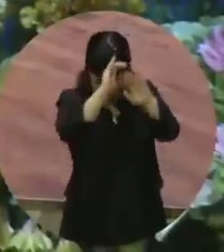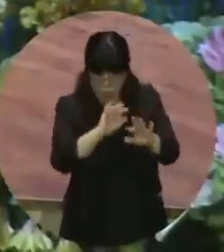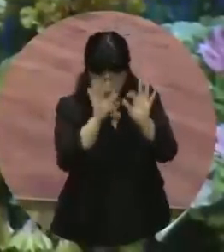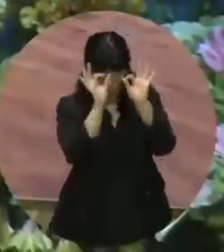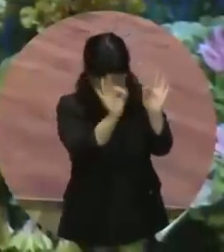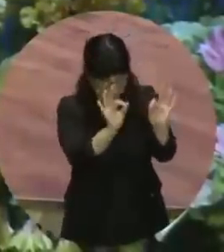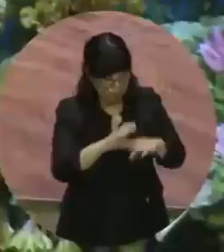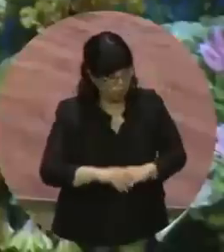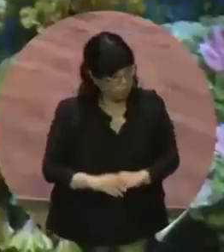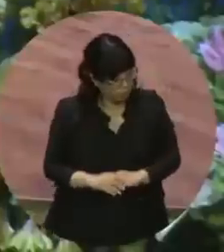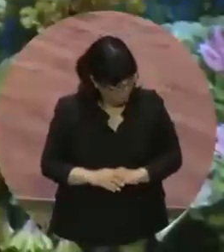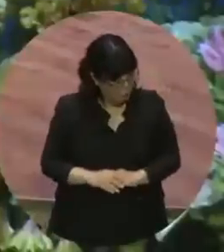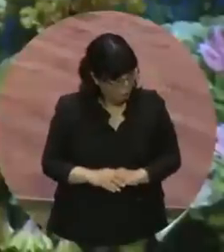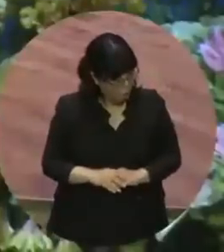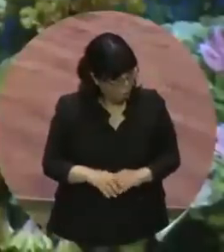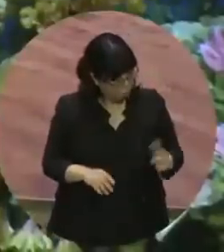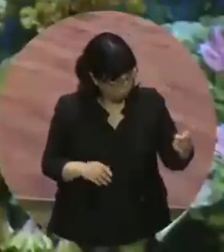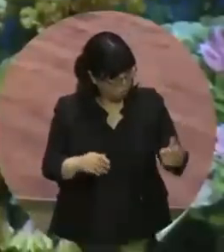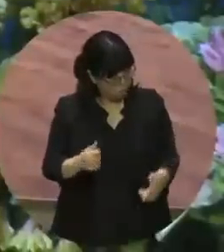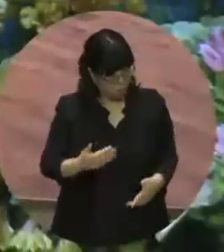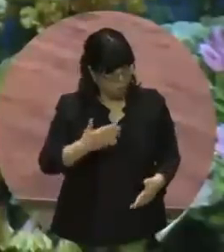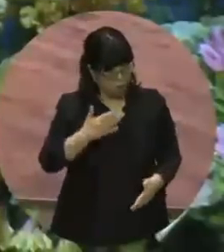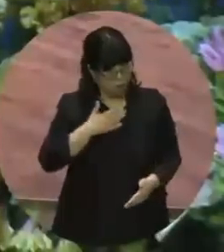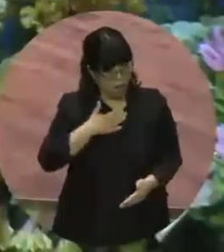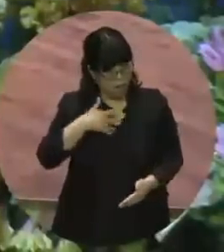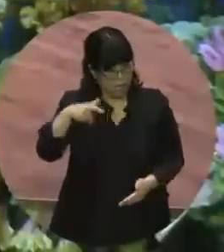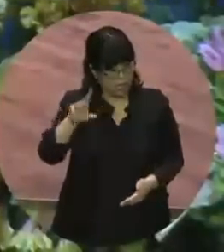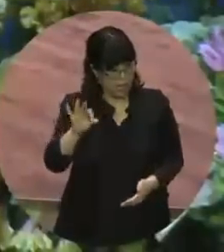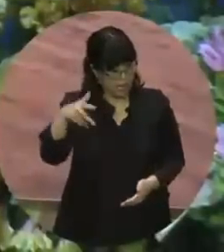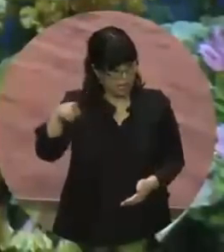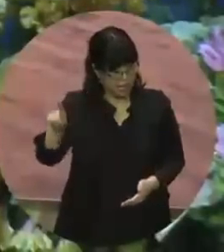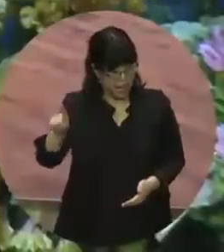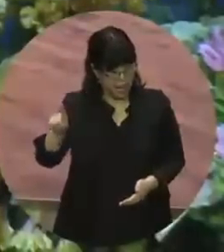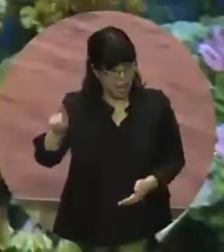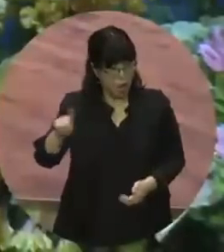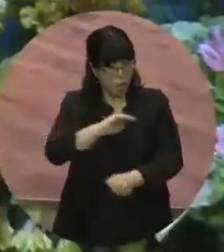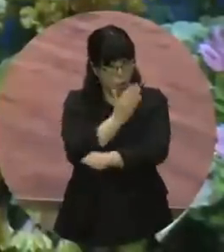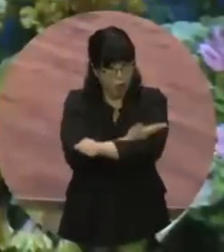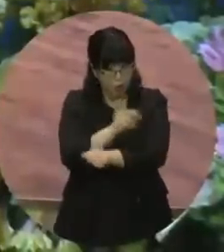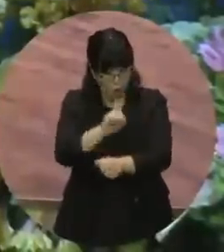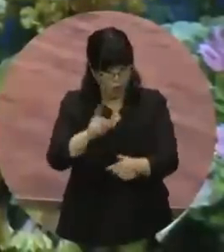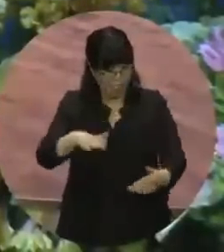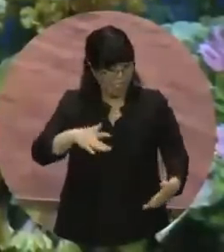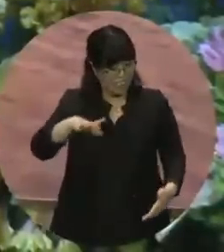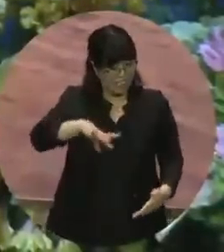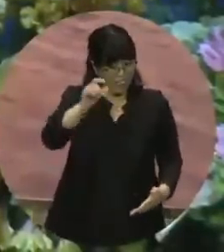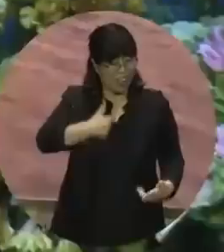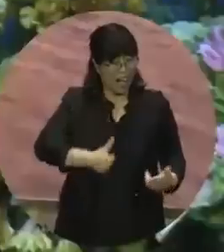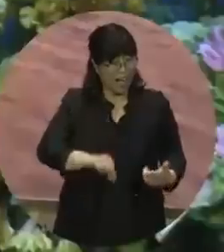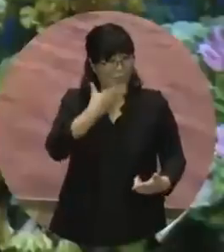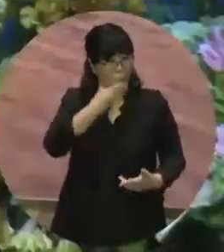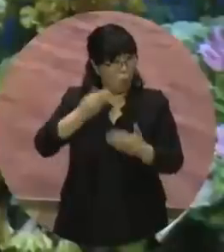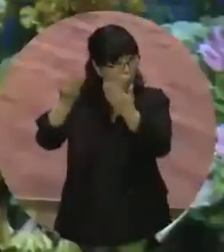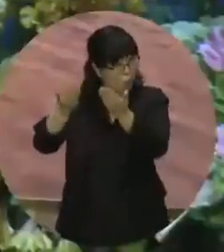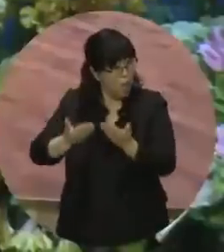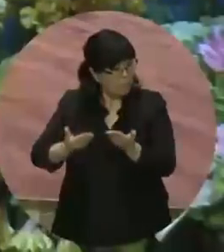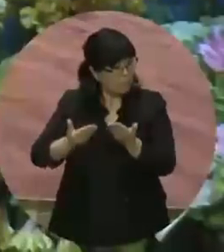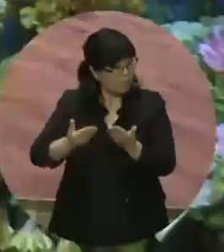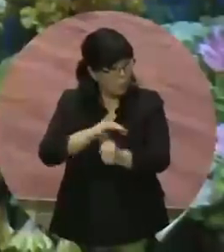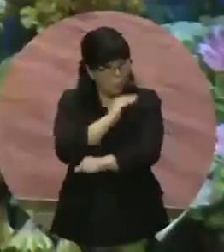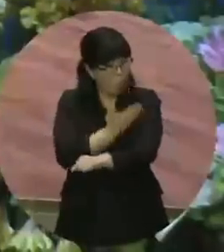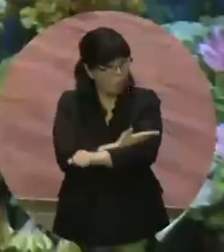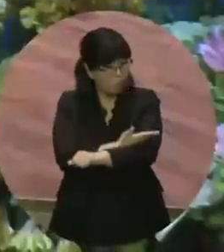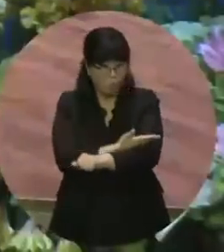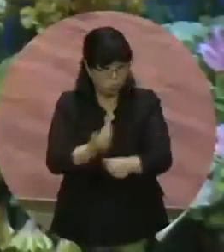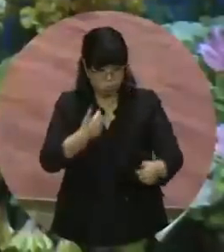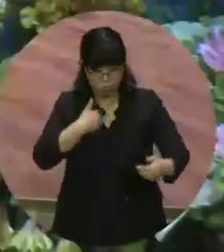팥죽 한 그릇에 전에 말씀드렸잖아요. 팥죽 한 그릇에 장자권을 팔아버립니다. 그냥 눈에 안 보이는 거 그거 뭐 영적인 거 뭐 그게 뭐